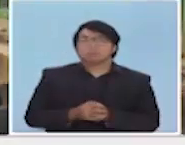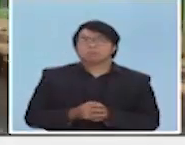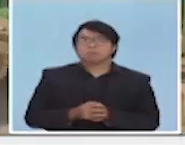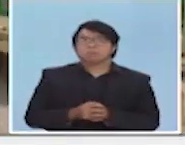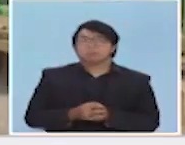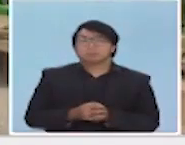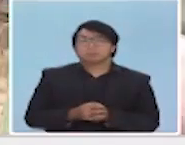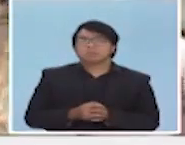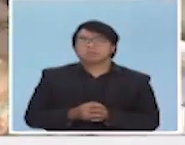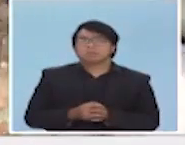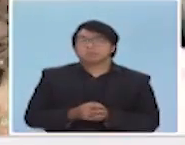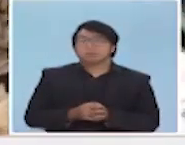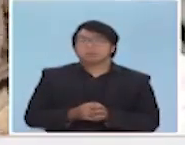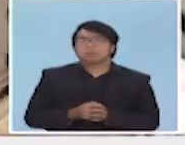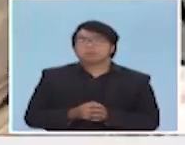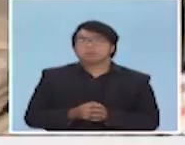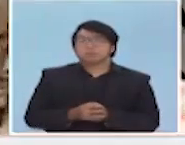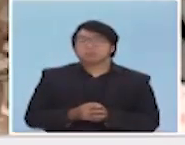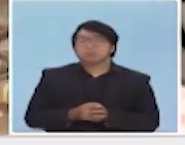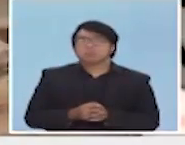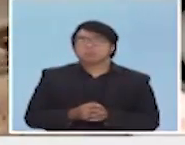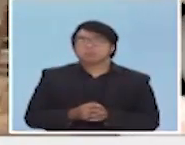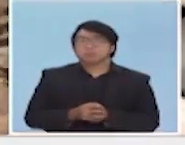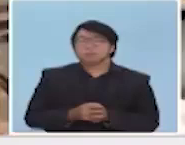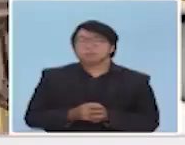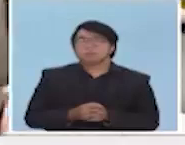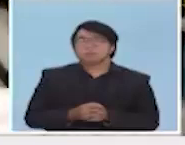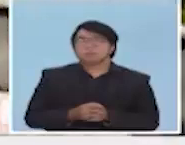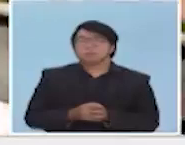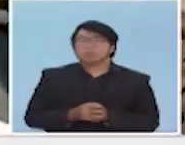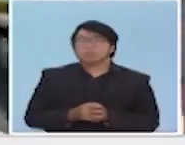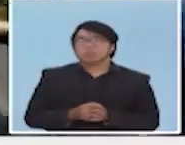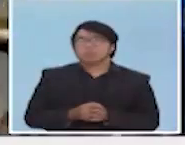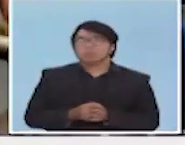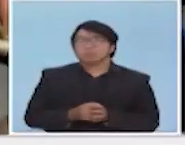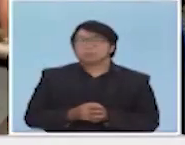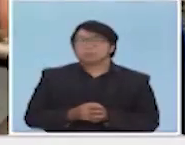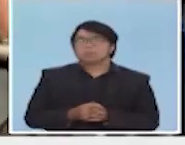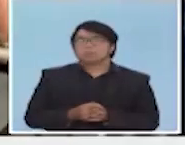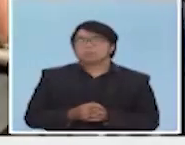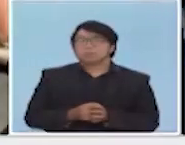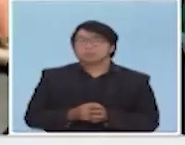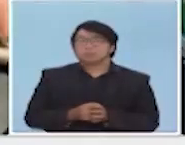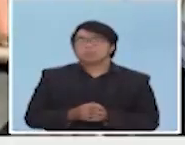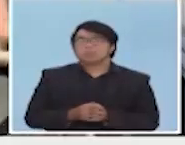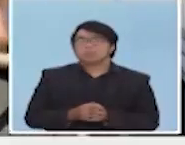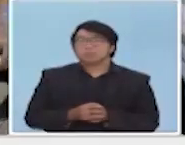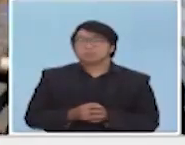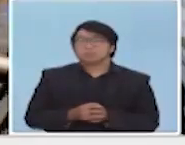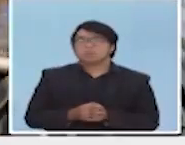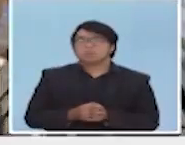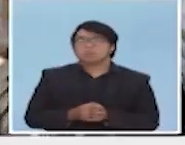para korban telah mereka menelusuri kebenaran dari yang dinyatakan reaktif, ternyata salah